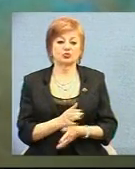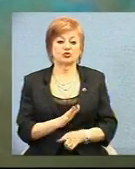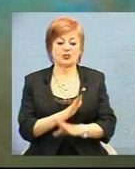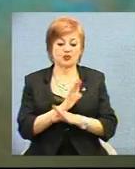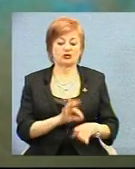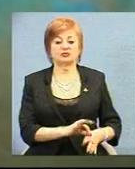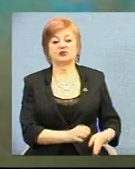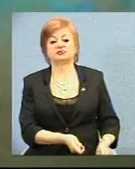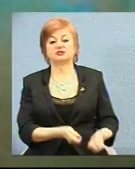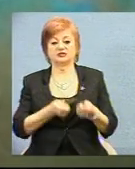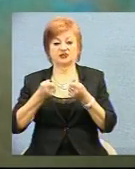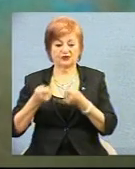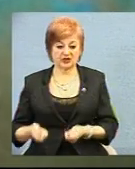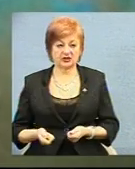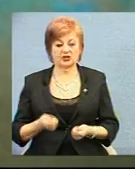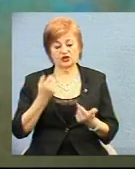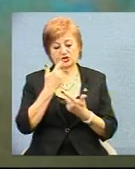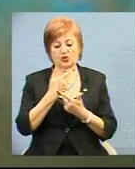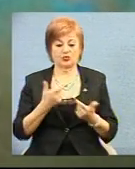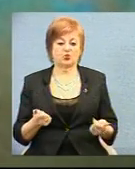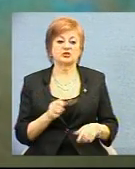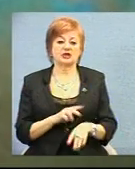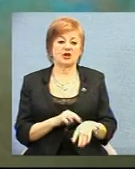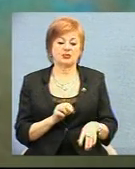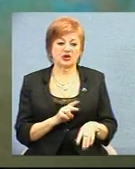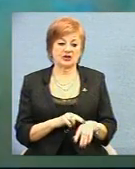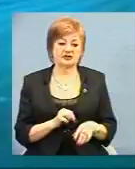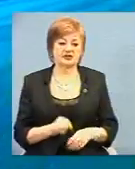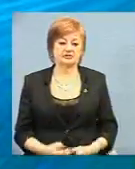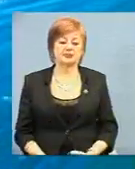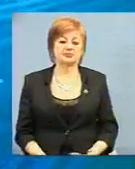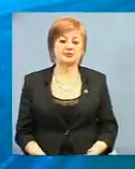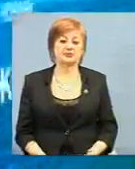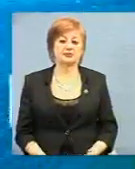води водолази, триває слідство, повідомили у відділі комунікації Нацполіції в області.